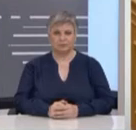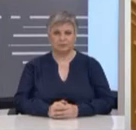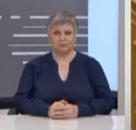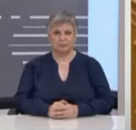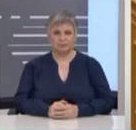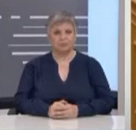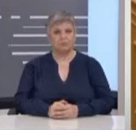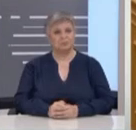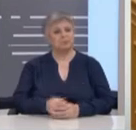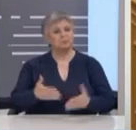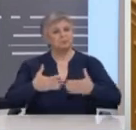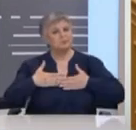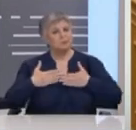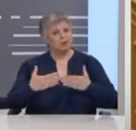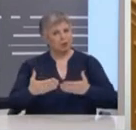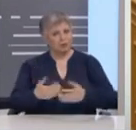Ευχαριστώ κύριε Πρόεδρε.